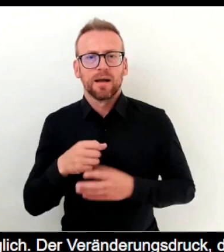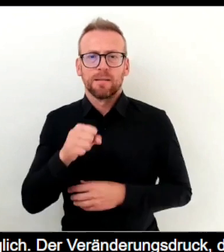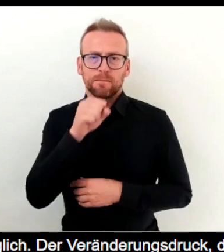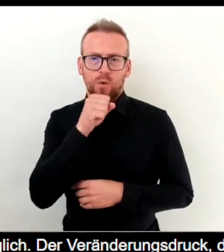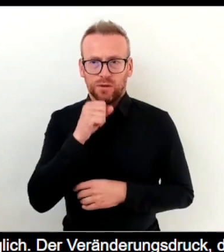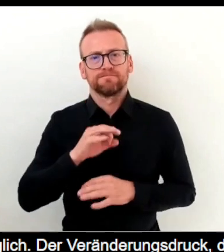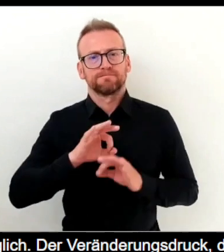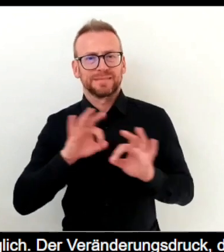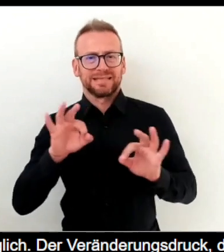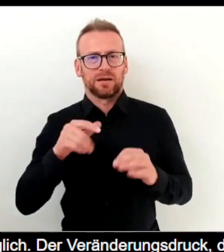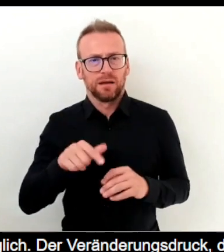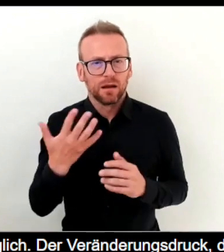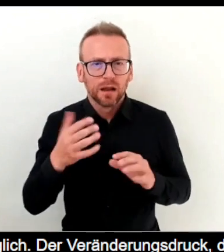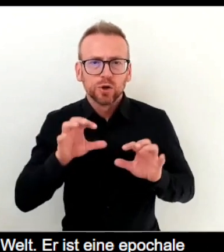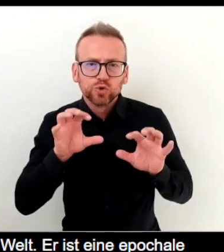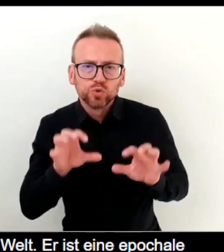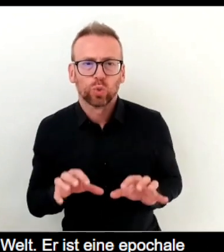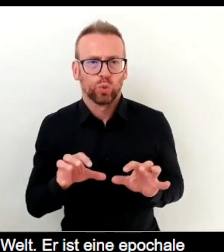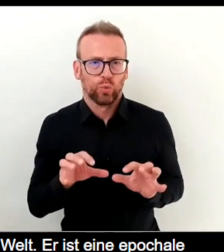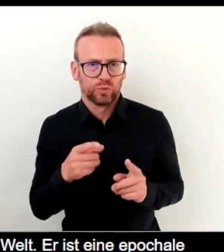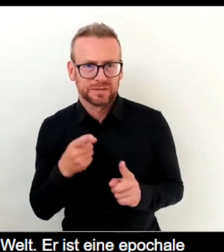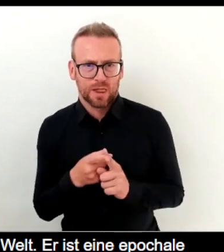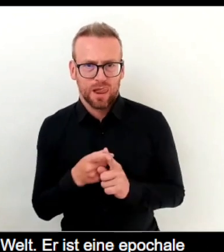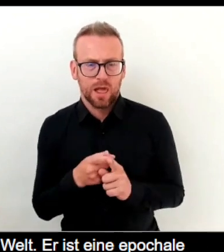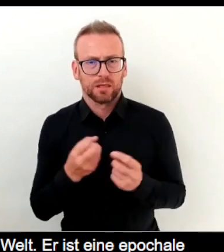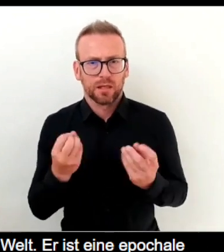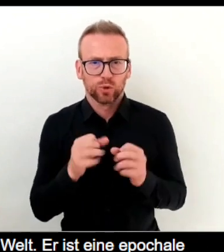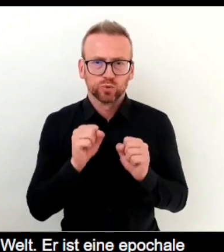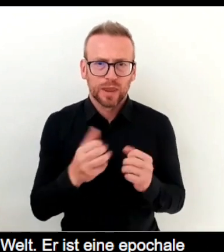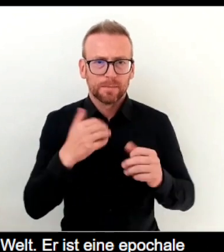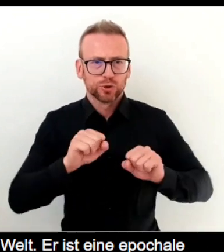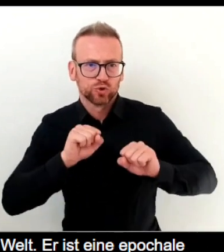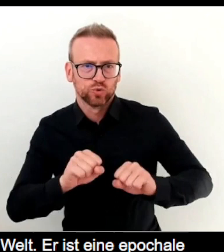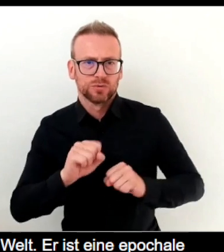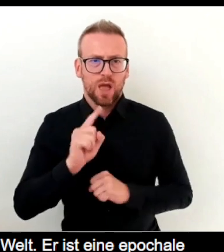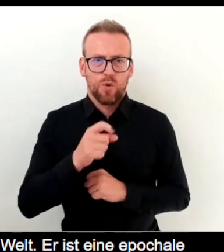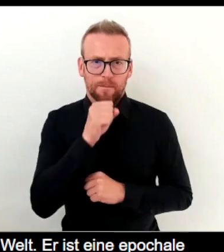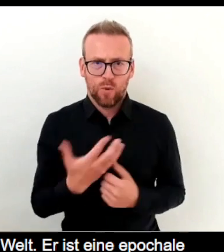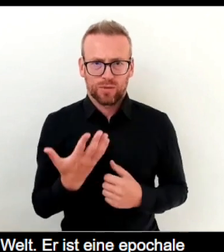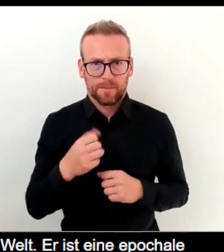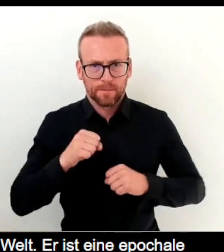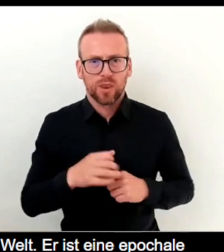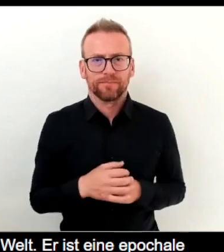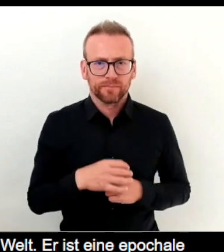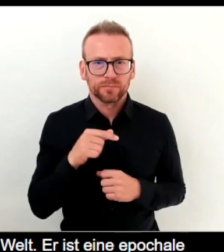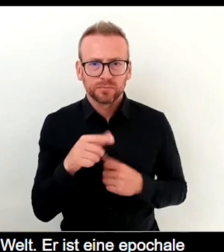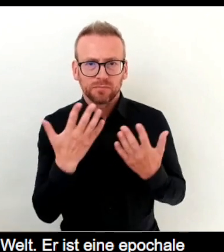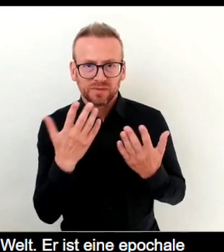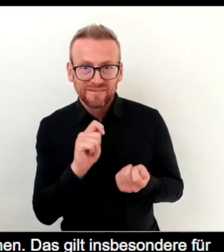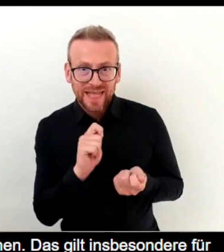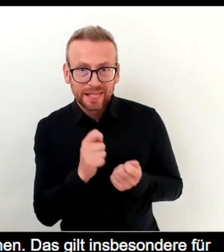beim Du geblieben. Vielen, vielen Dank für das Kommen heute. Das ist ja ein Doppelwumms, würde man woanders sagen. Einerseits ein